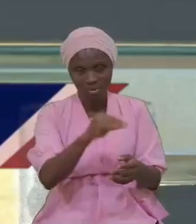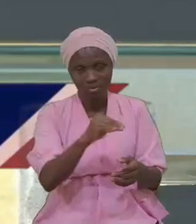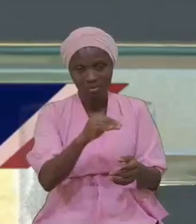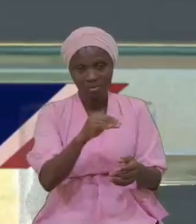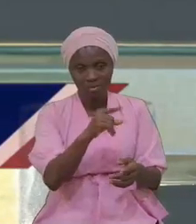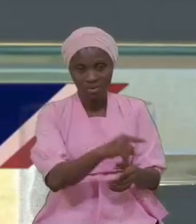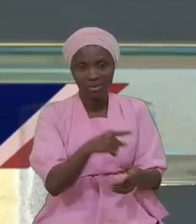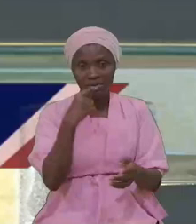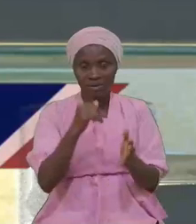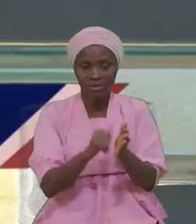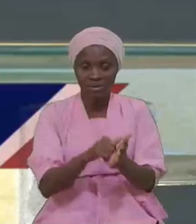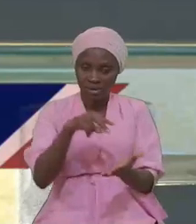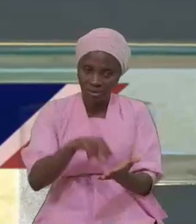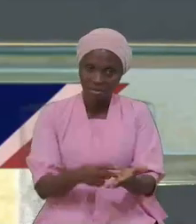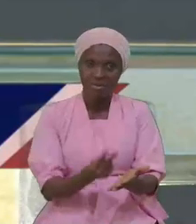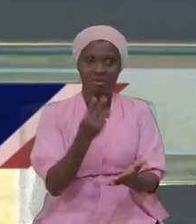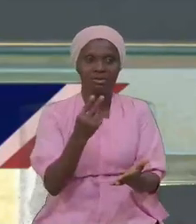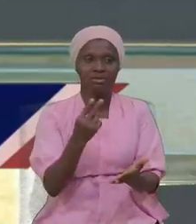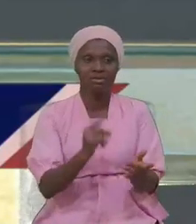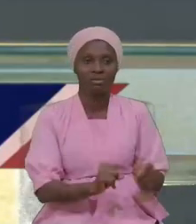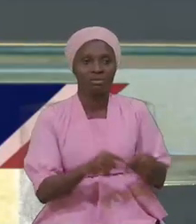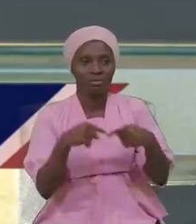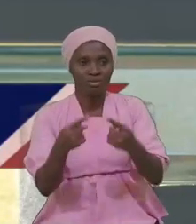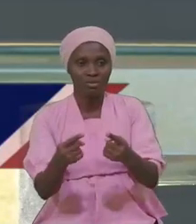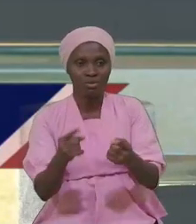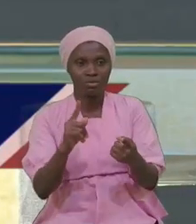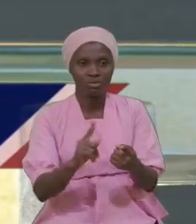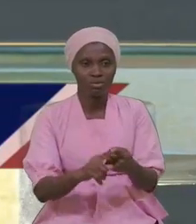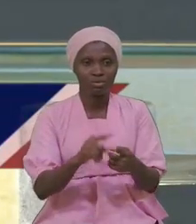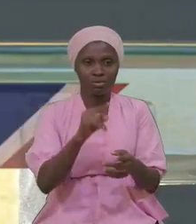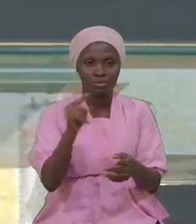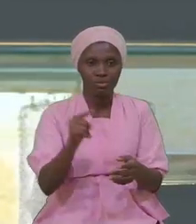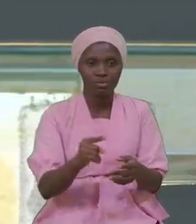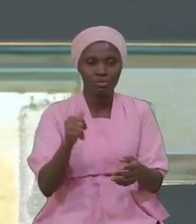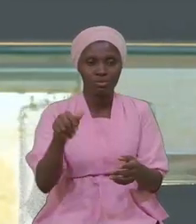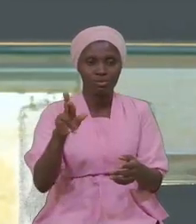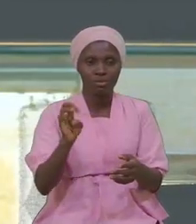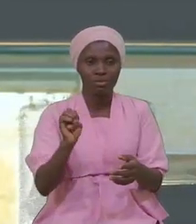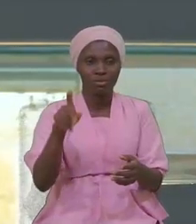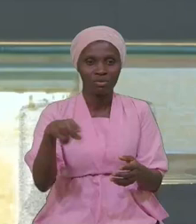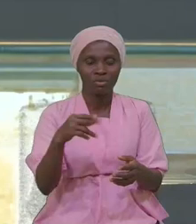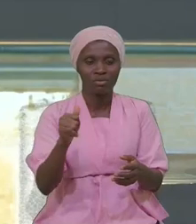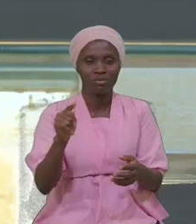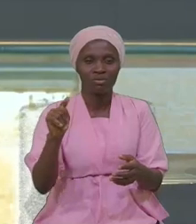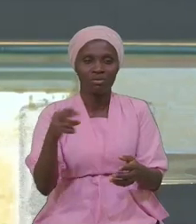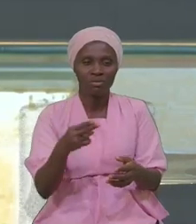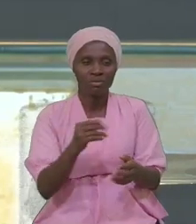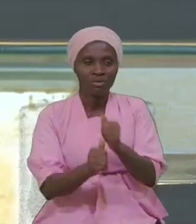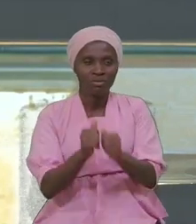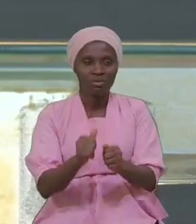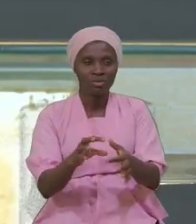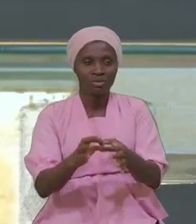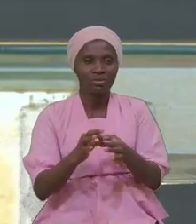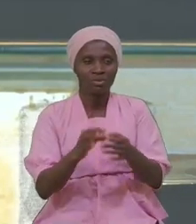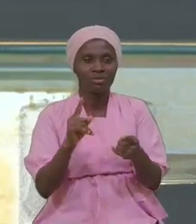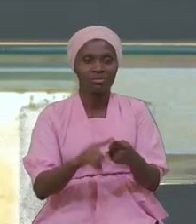mots. Lève-toi, va à Sarepta qui appartient à Sidon, et demeure là.